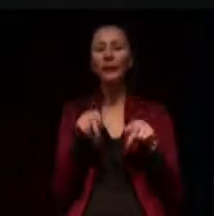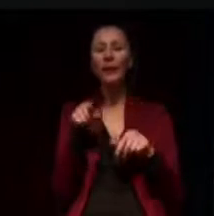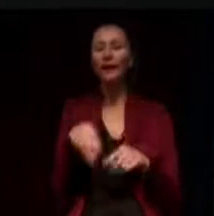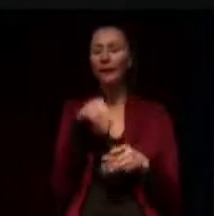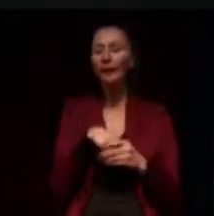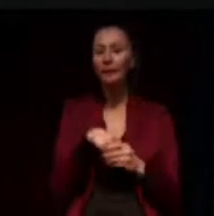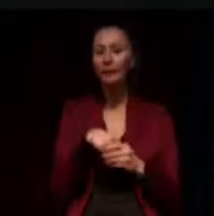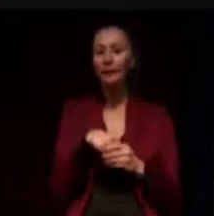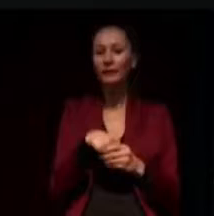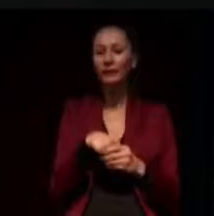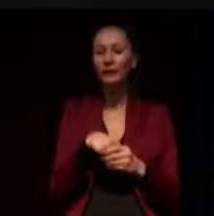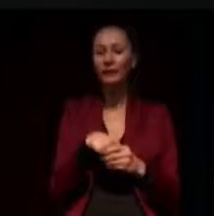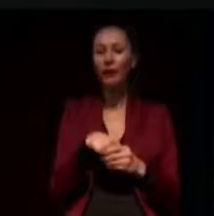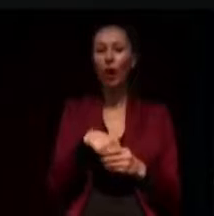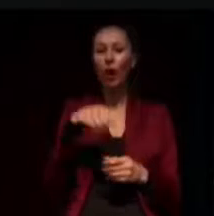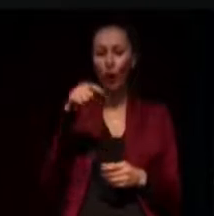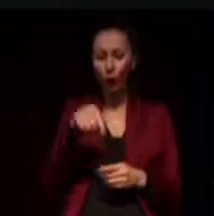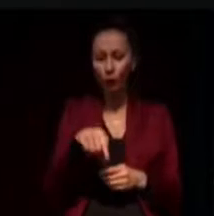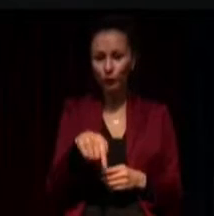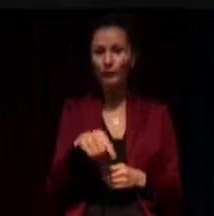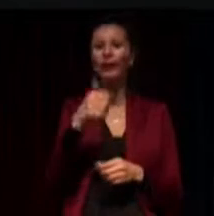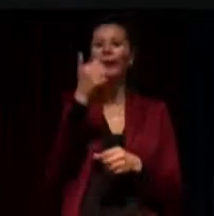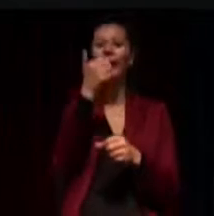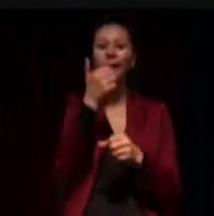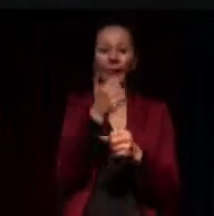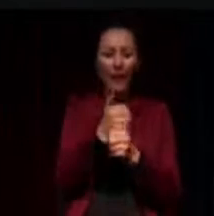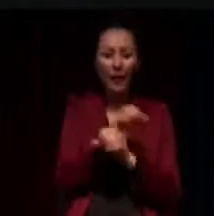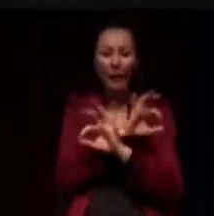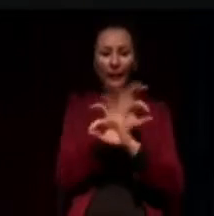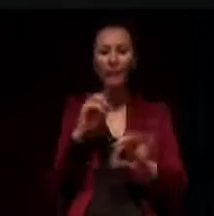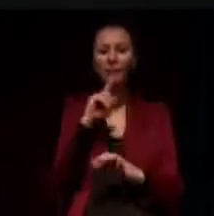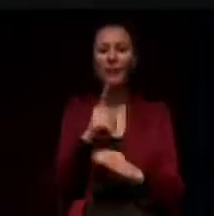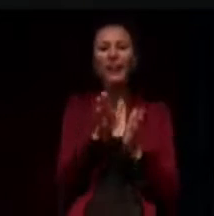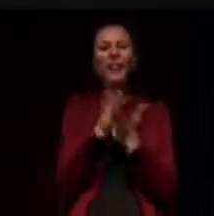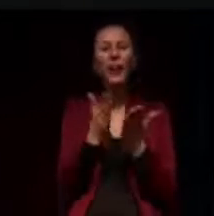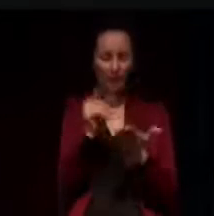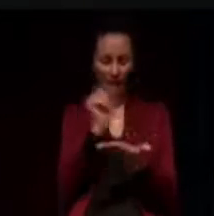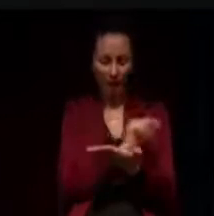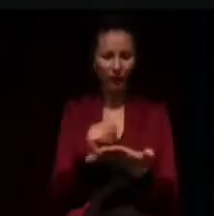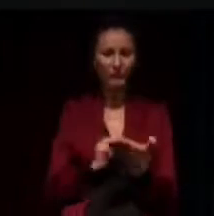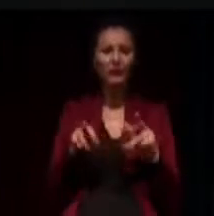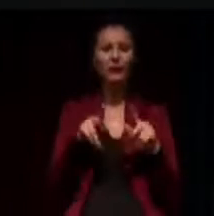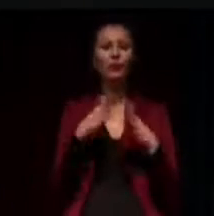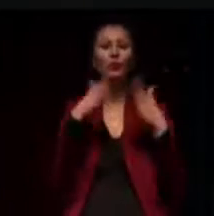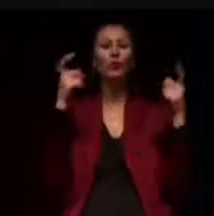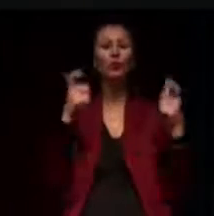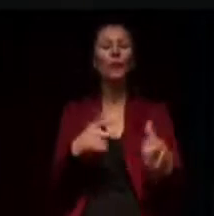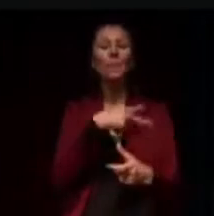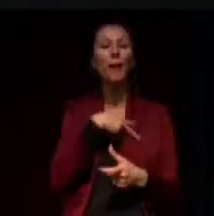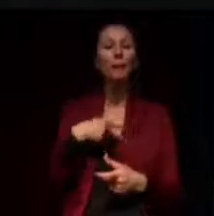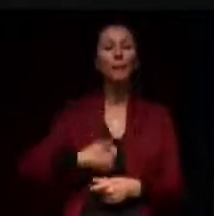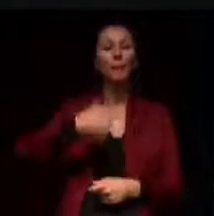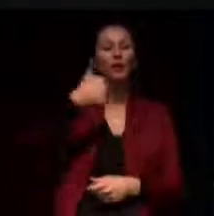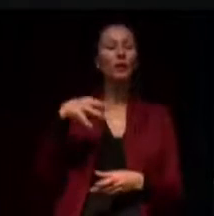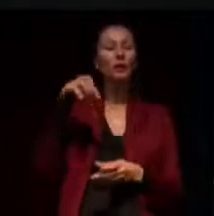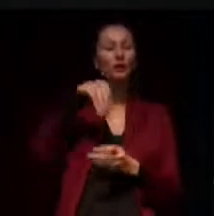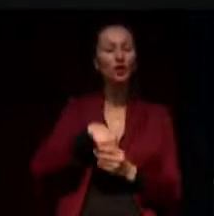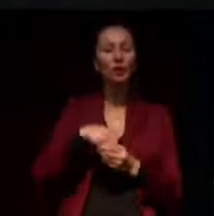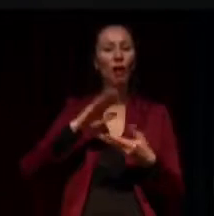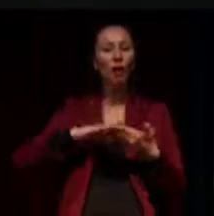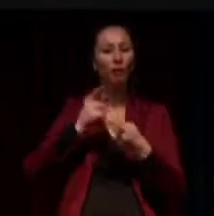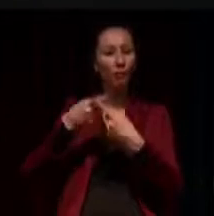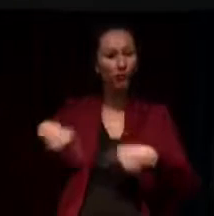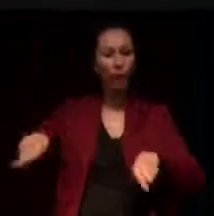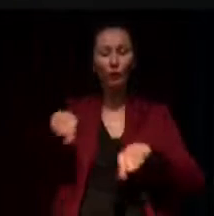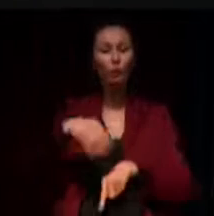manifestosunu ve onun genelgesini, kitabını yazdık Büyükşehir Belediye Başkanlığımız için de